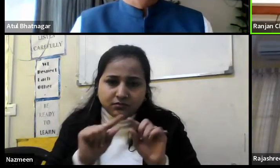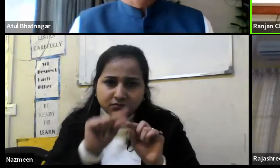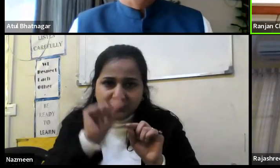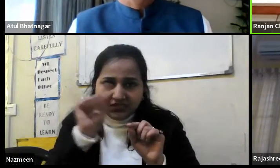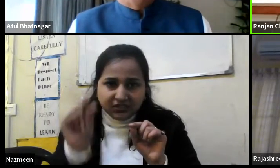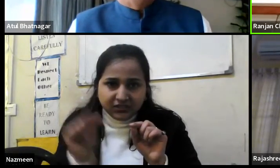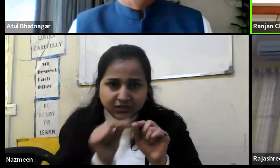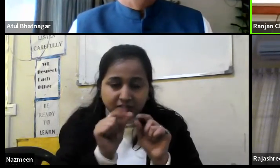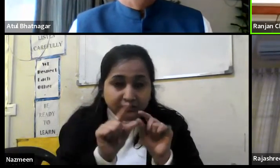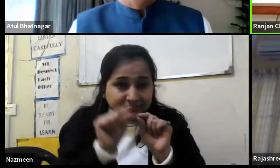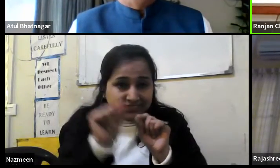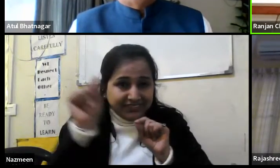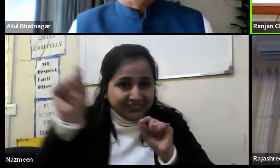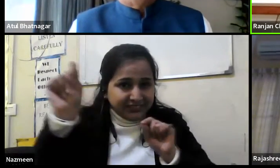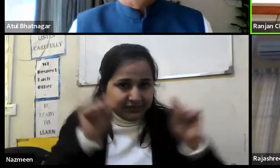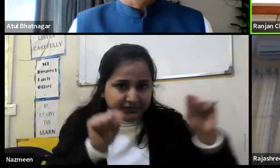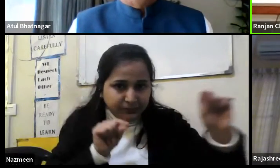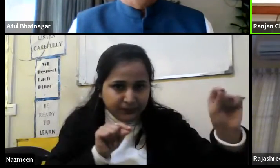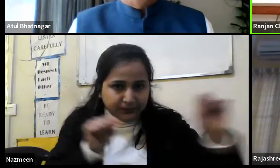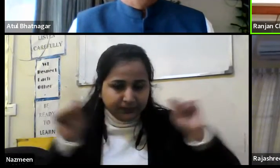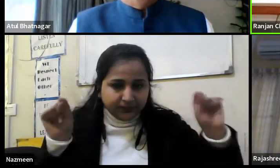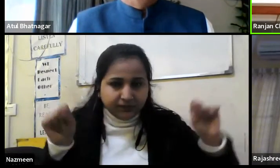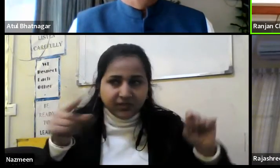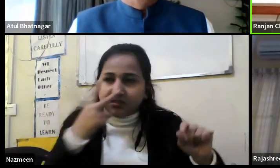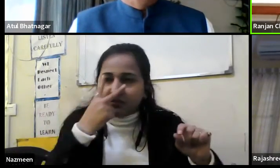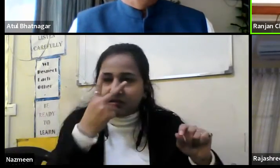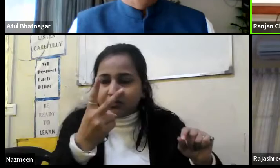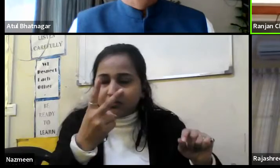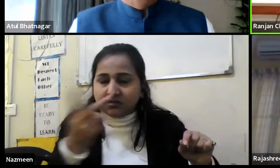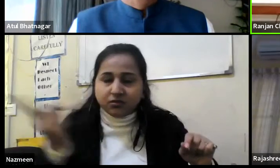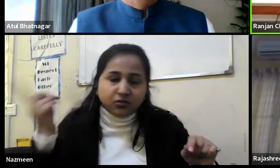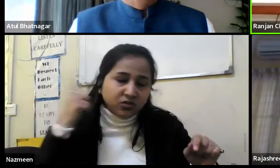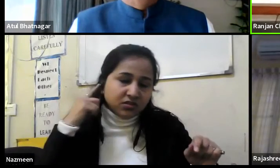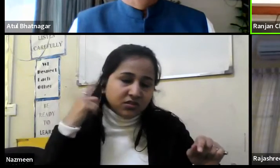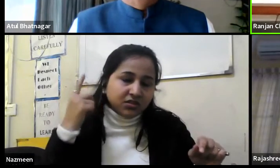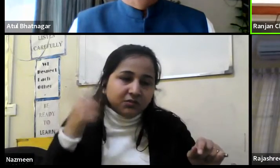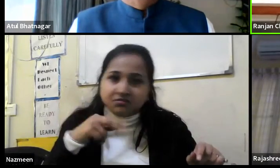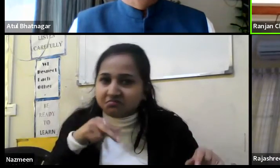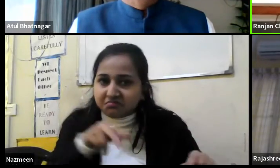है, इस चीज की कमी है, मैं देख नहीं सकता, मैं सुन नहीं सकता, मैं चल नहीं सकता हूँ।